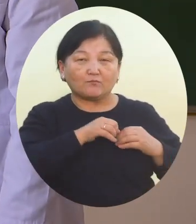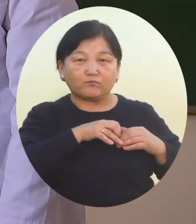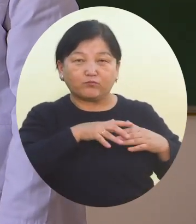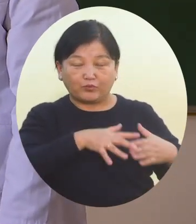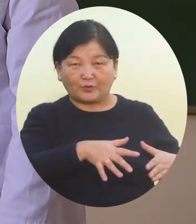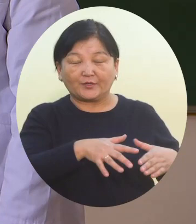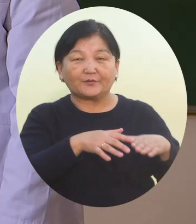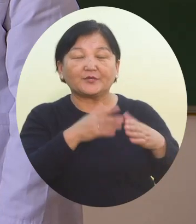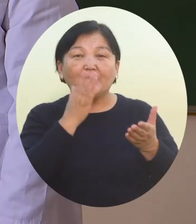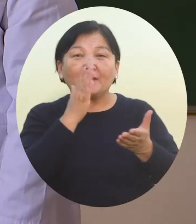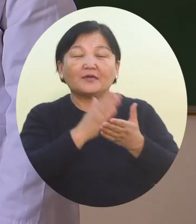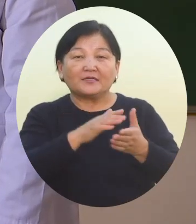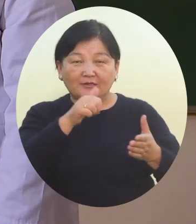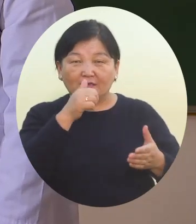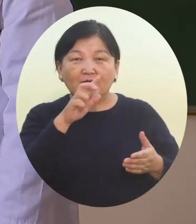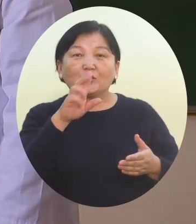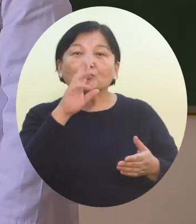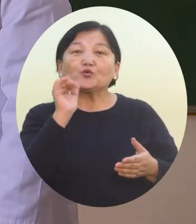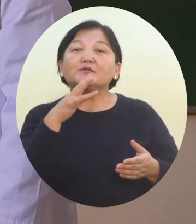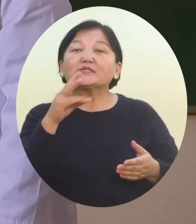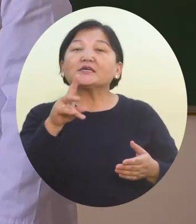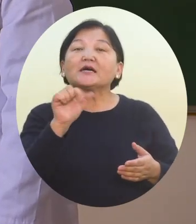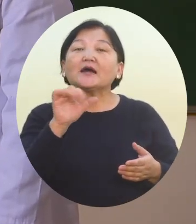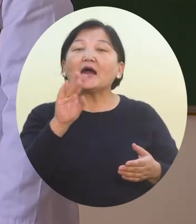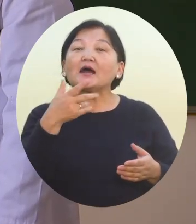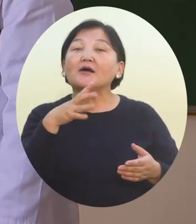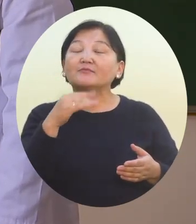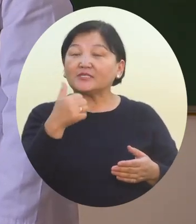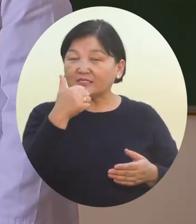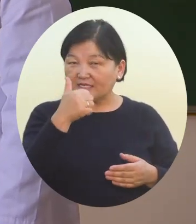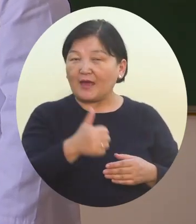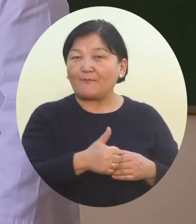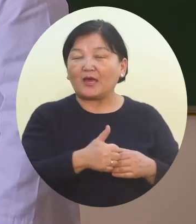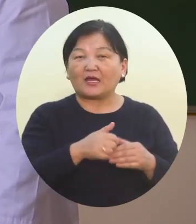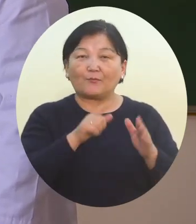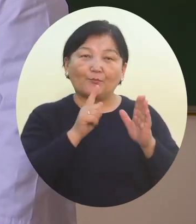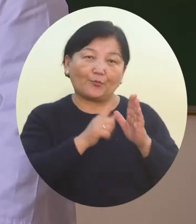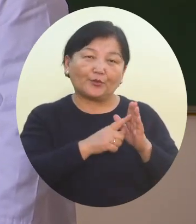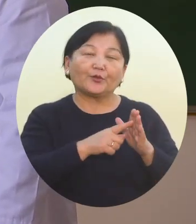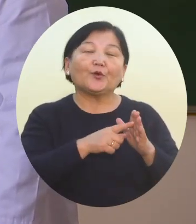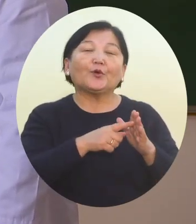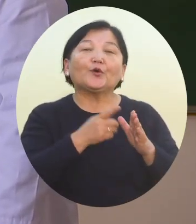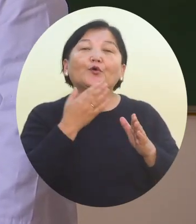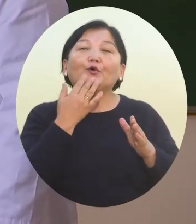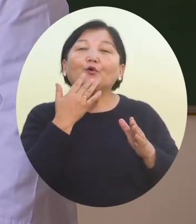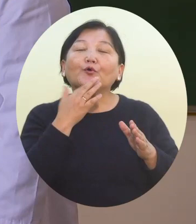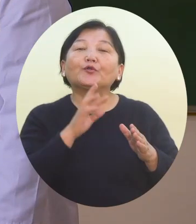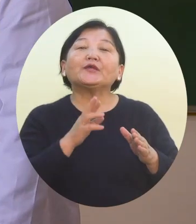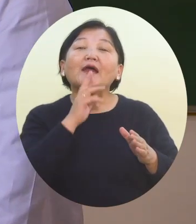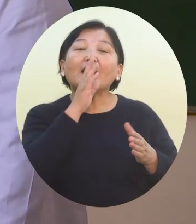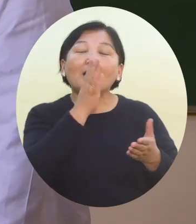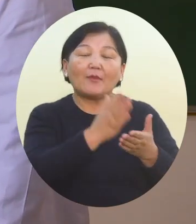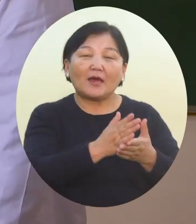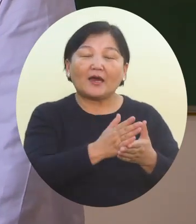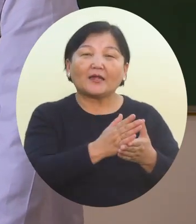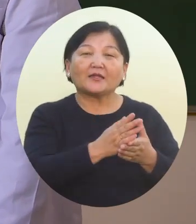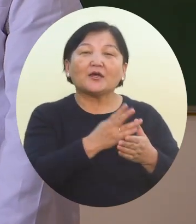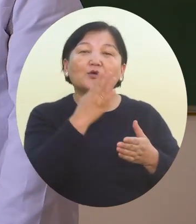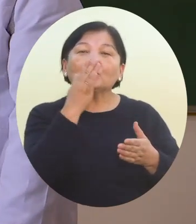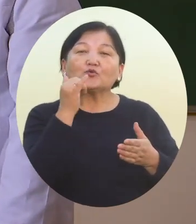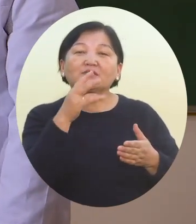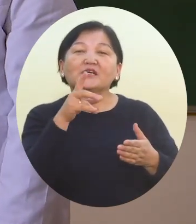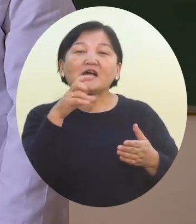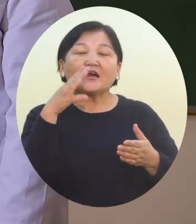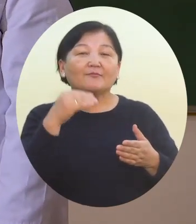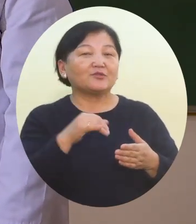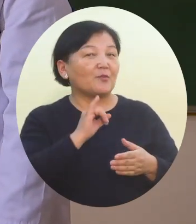өнгөтэй харагддаг, цусан хангамж багассан тохиолдолд цайвар өнгөтэй болж харагддгаа гэдгийг бид нэр саяны туршилтаас олж харлаа. За тэгвэл